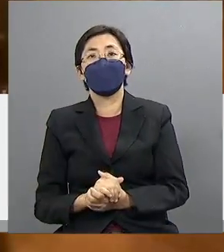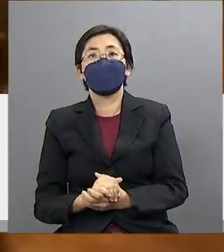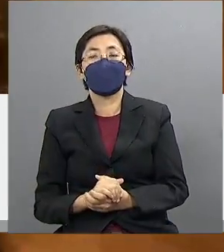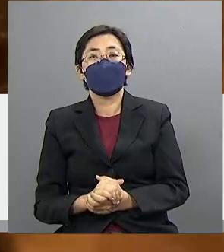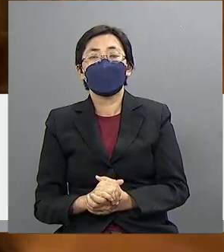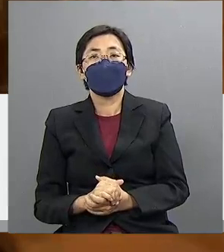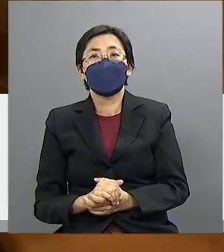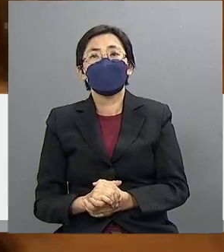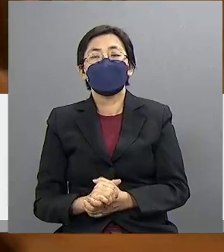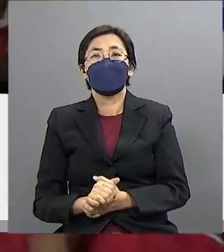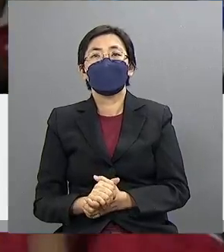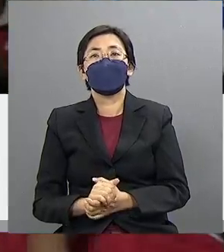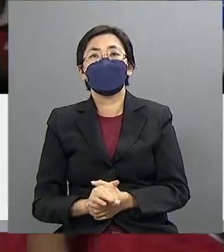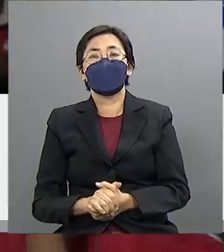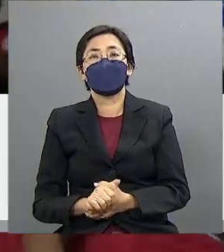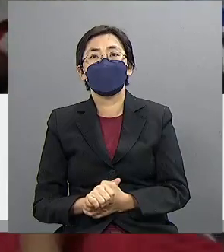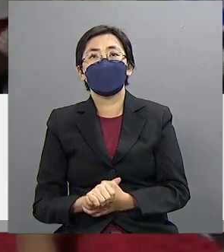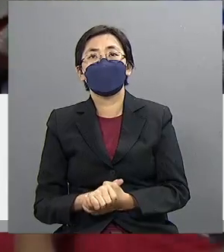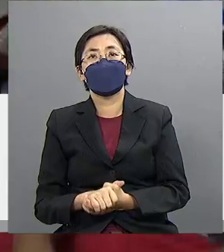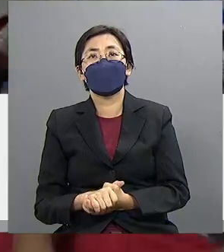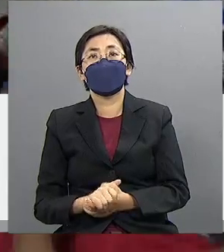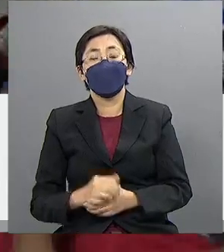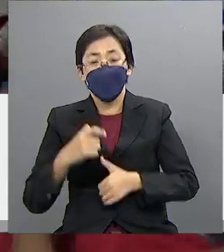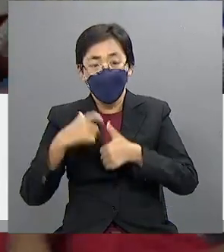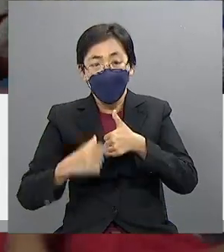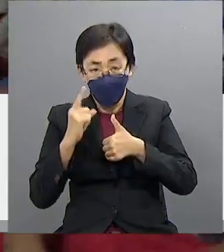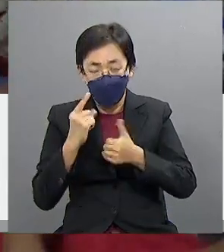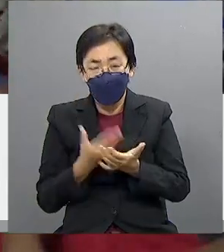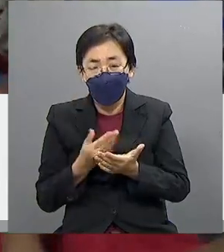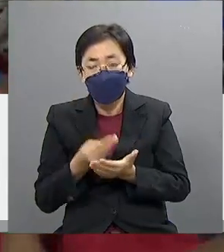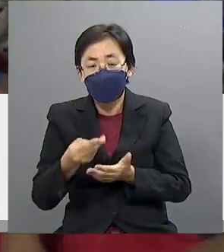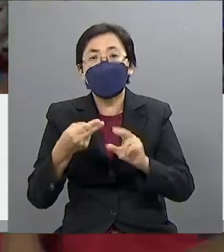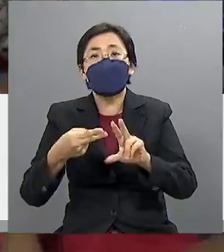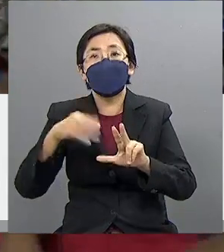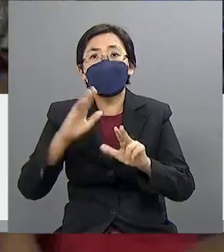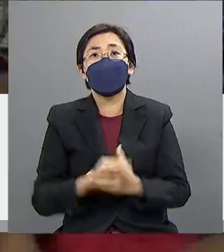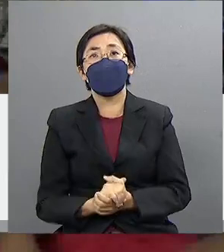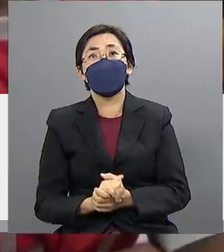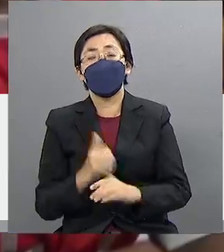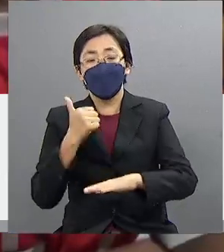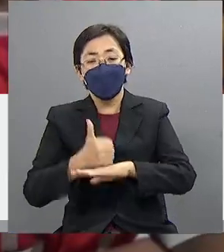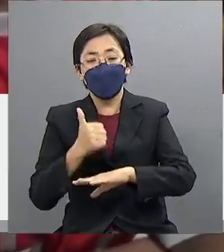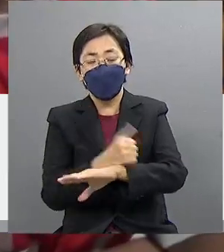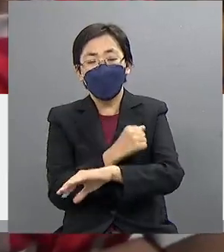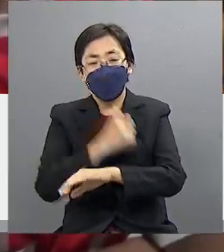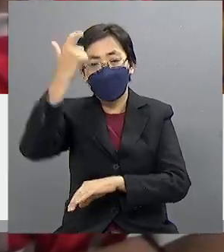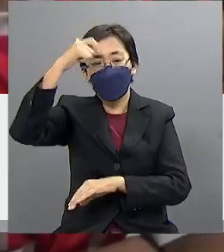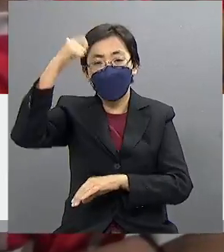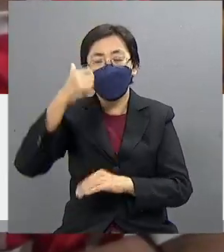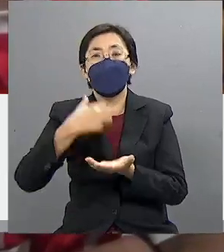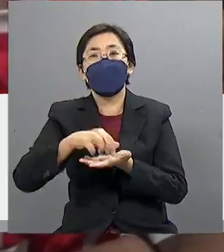มีพระบาทบอกคนนะครับแต่ผมไม่รู้ว่าเจ้าของผู้นำแรงงานเมียนมาด้านมนุษยธรรมระบุว่า